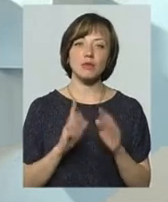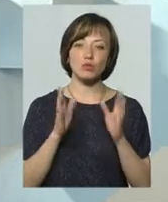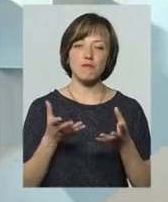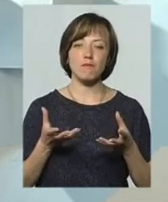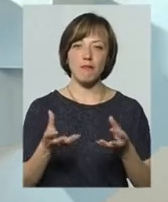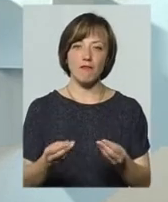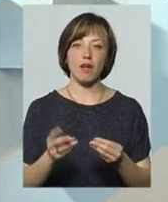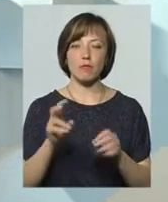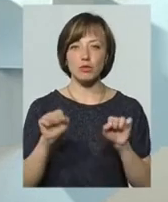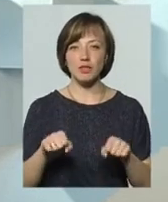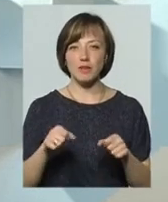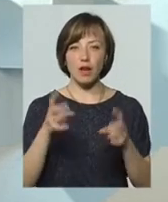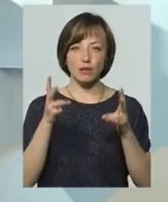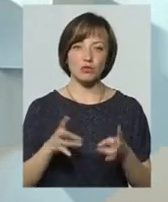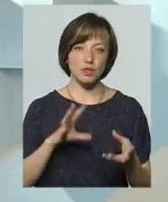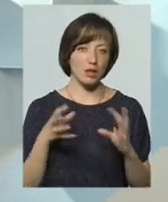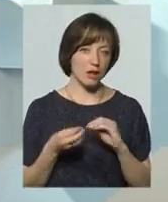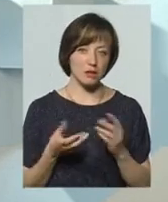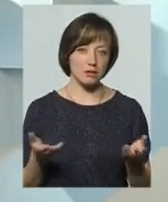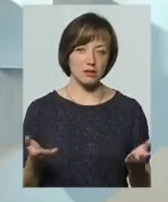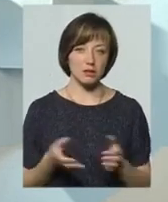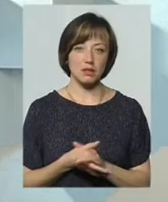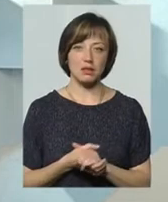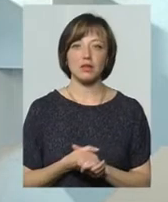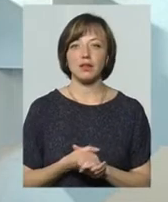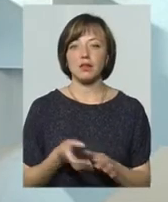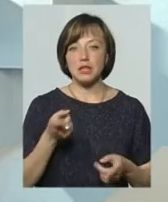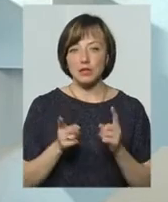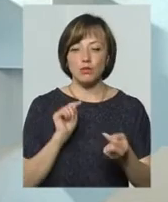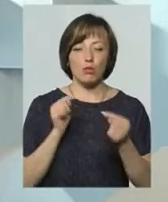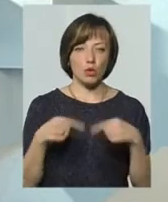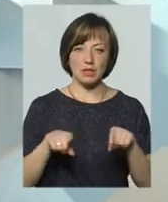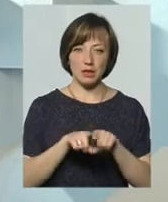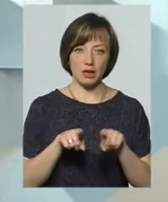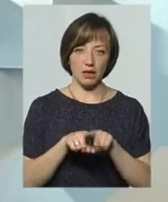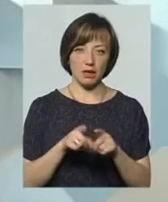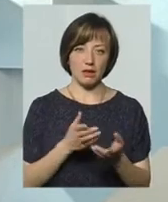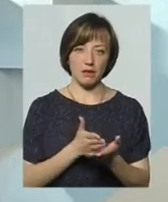і можливі якісь катастрофічні наслідки. Тому ми дійсно проти таких от варіантів